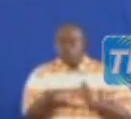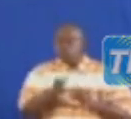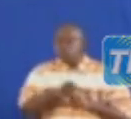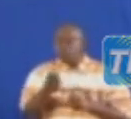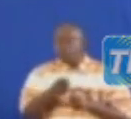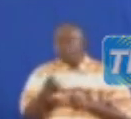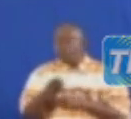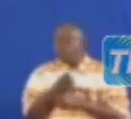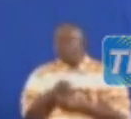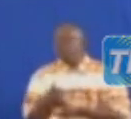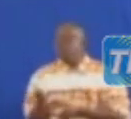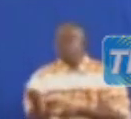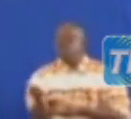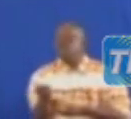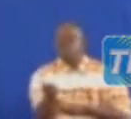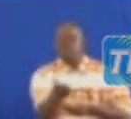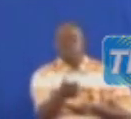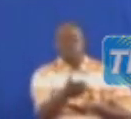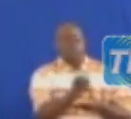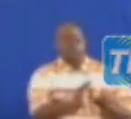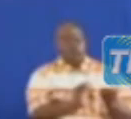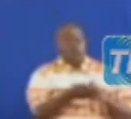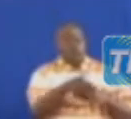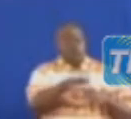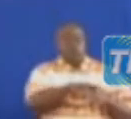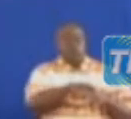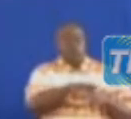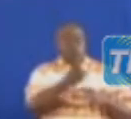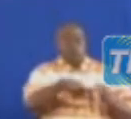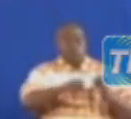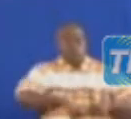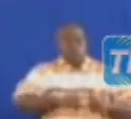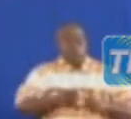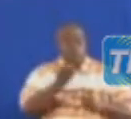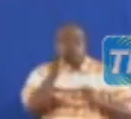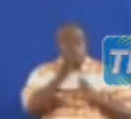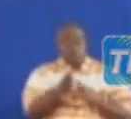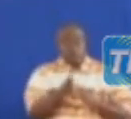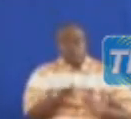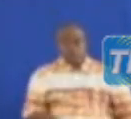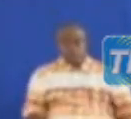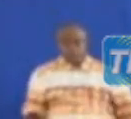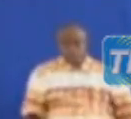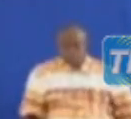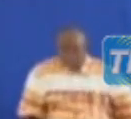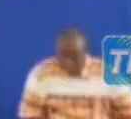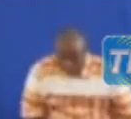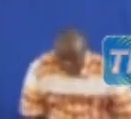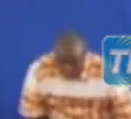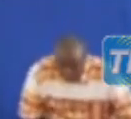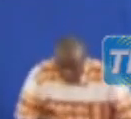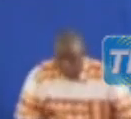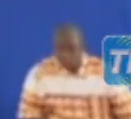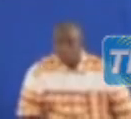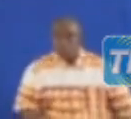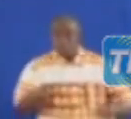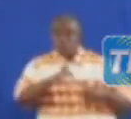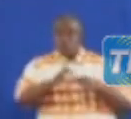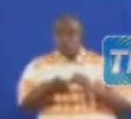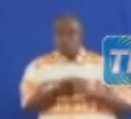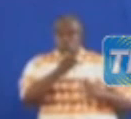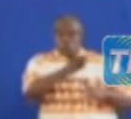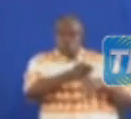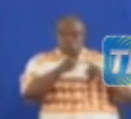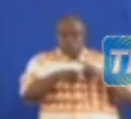ukusanyaji wa mapato na kudhibiti matumizi katika mamlaka za serikali za mitaa, kuratibu ujenzi, ukarabati